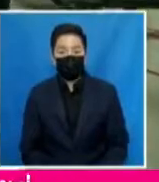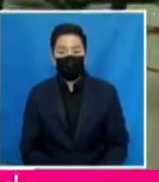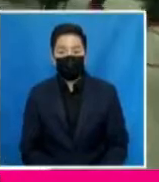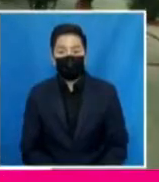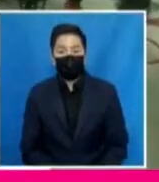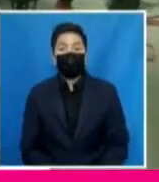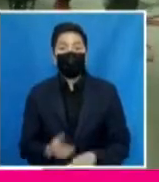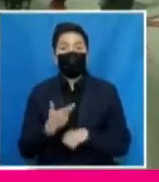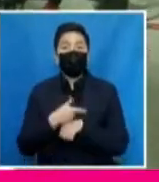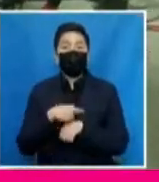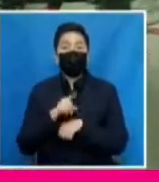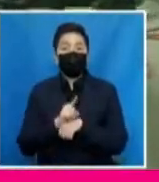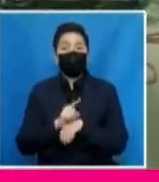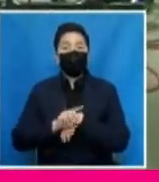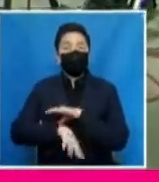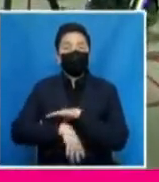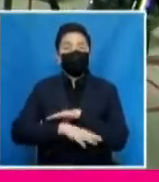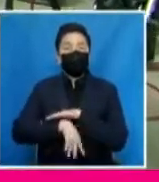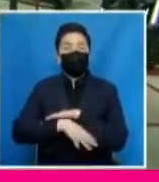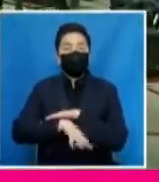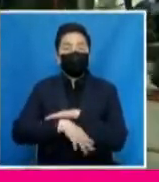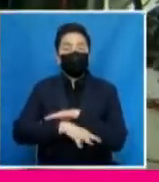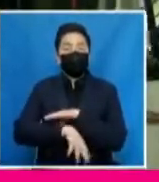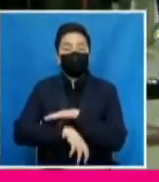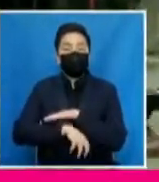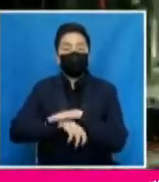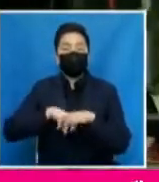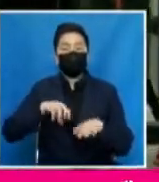ประธานกรรมการจับได้หลัก